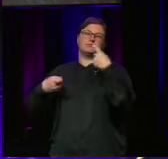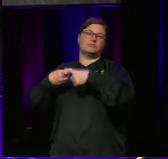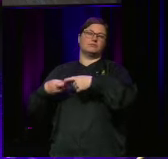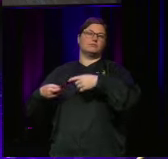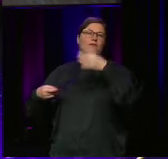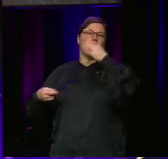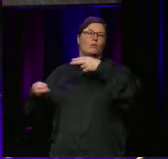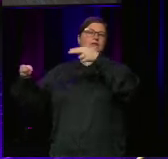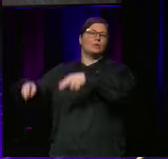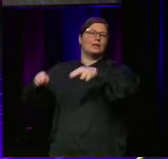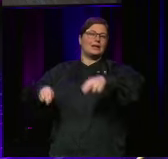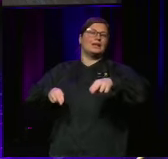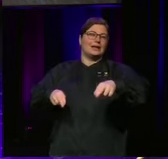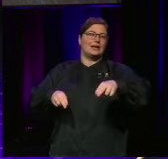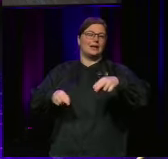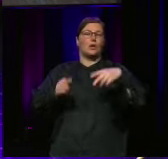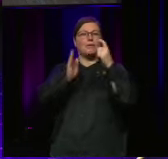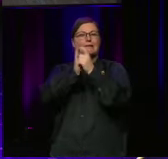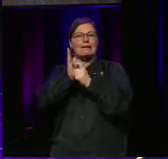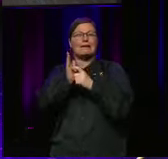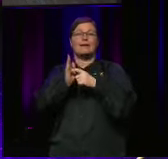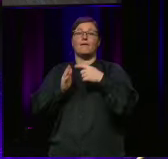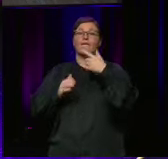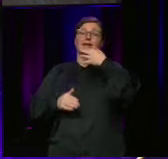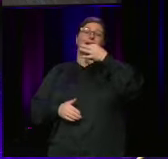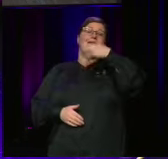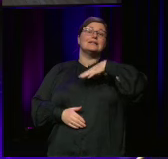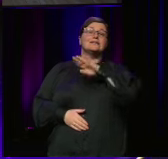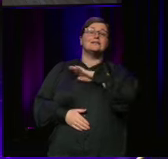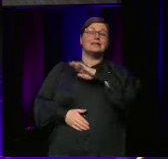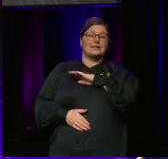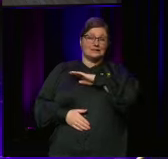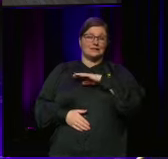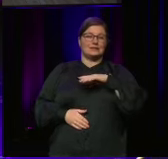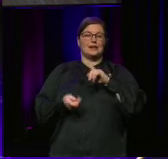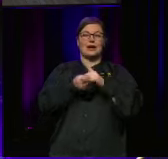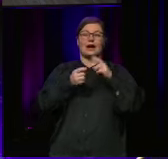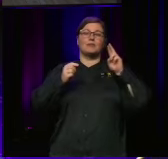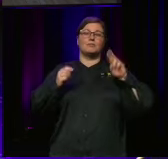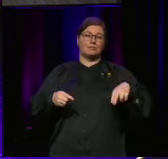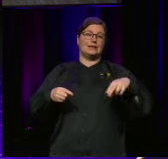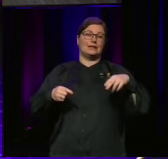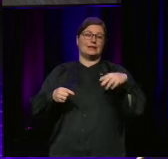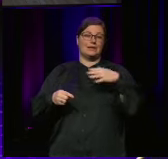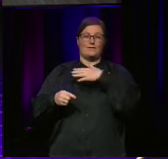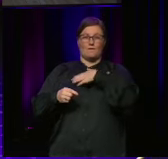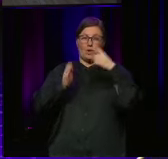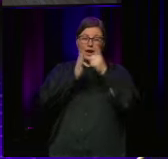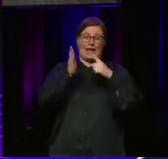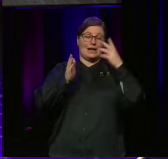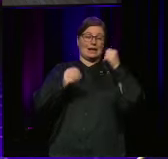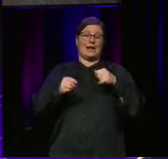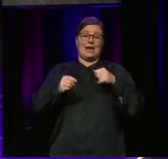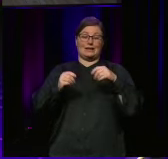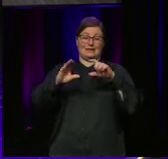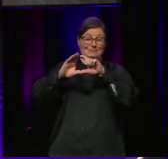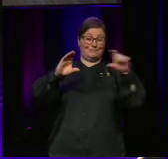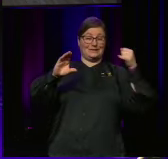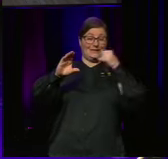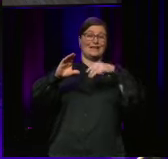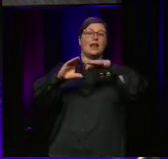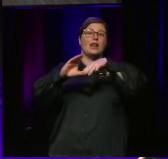om reglerna och faran för ett stort släpp i våra regler som skulle kunna tillåta i princip vad